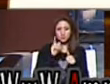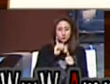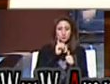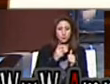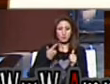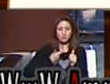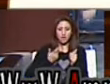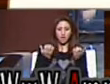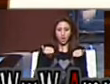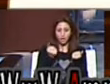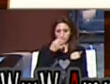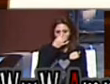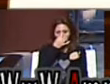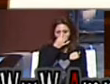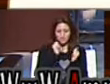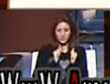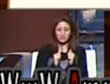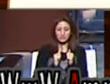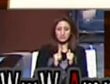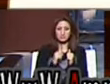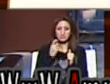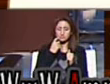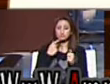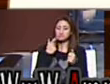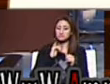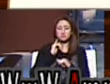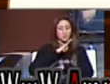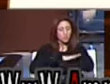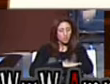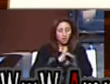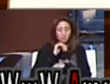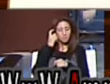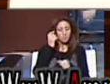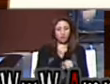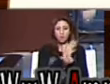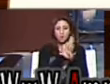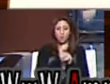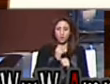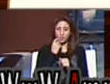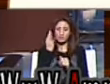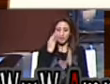والثلاث والاربع والخميس. طبعا ده شيء طيب نحن نرحب به ونقدره ونسمنه لهم.